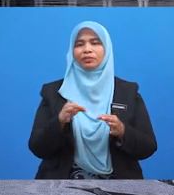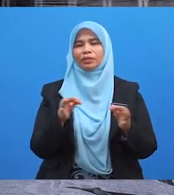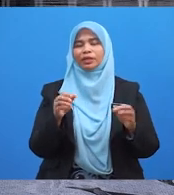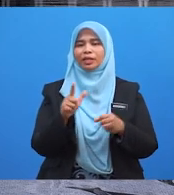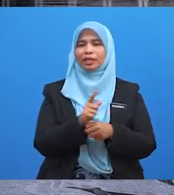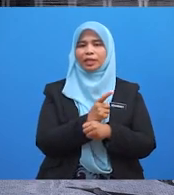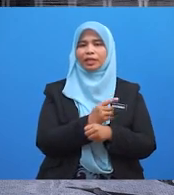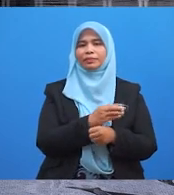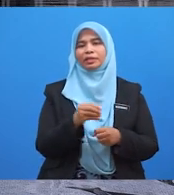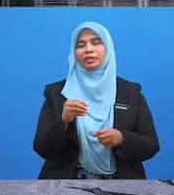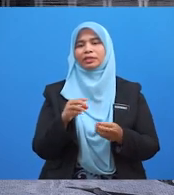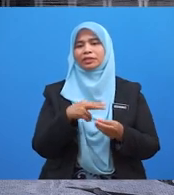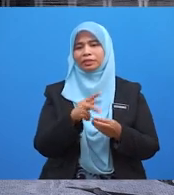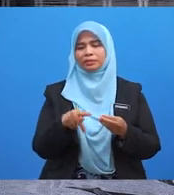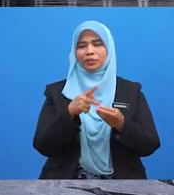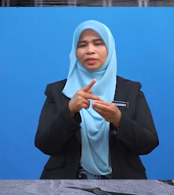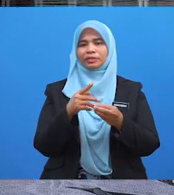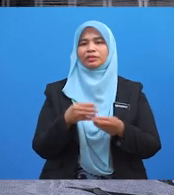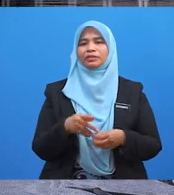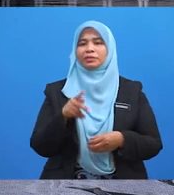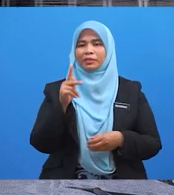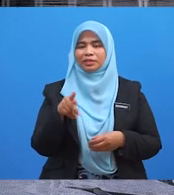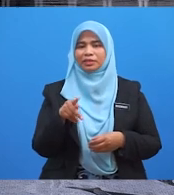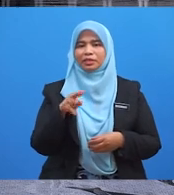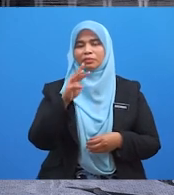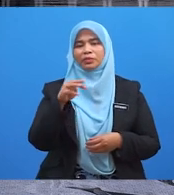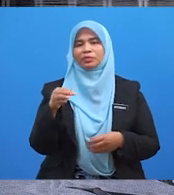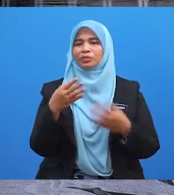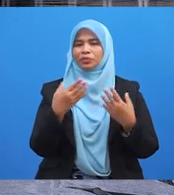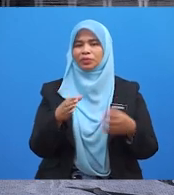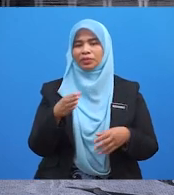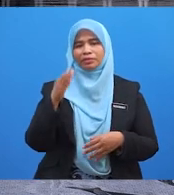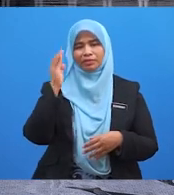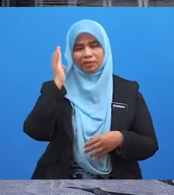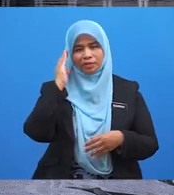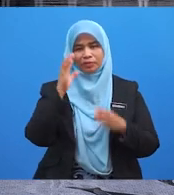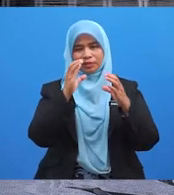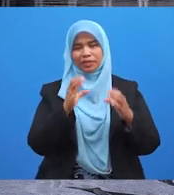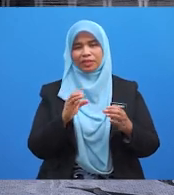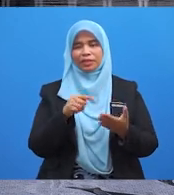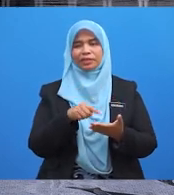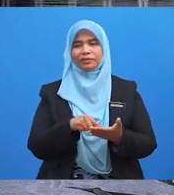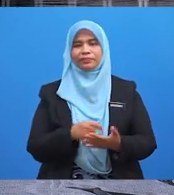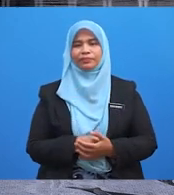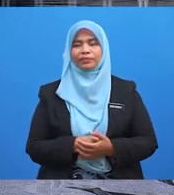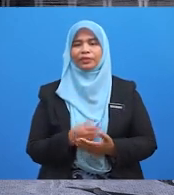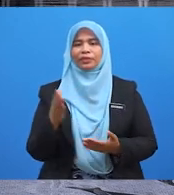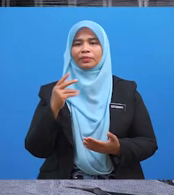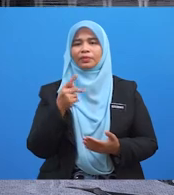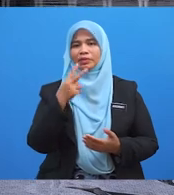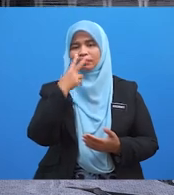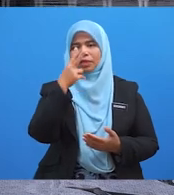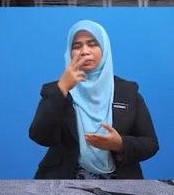huraian lengkap dan kesimpulan. Pastinya murid-murid telah didedahkan dengan cara menjawabnya. Jom kita